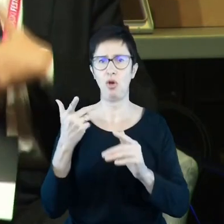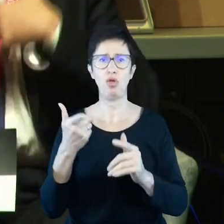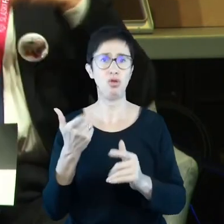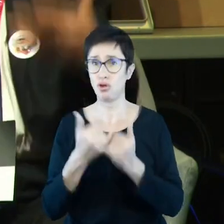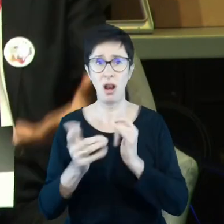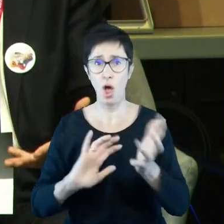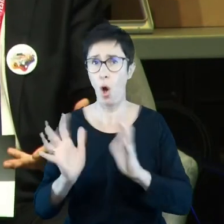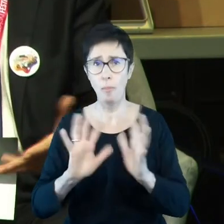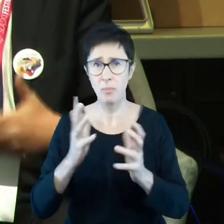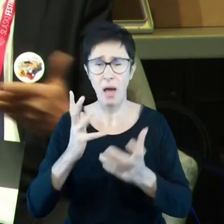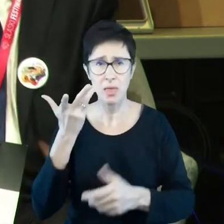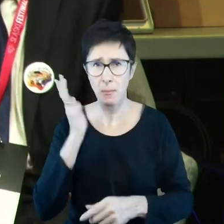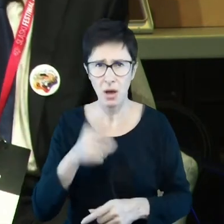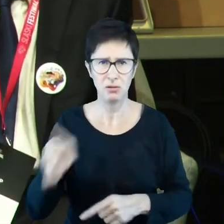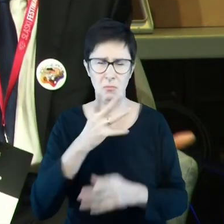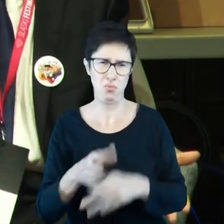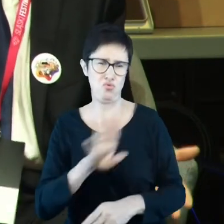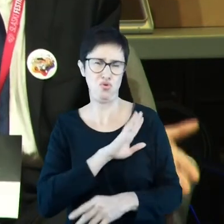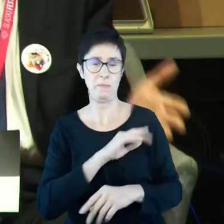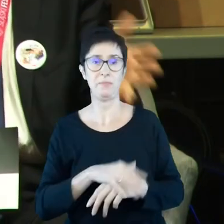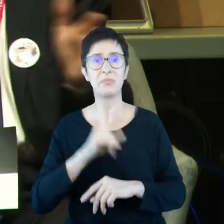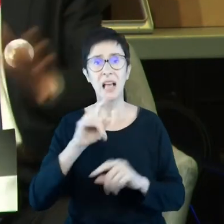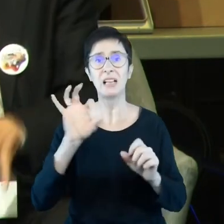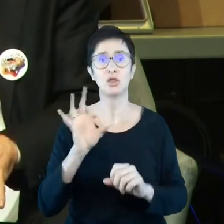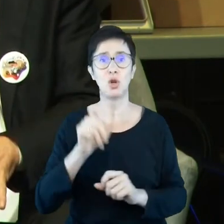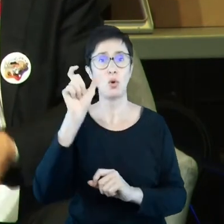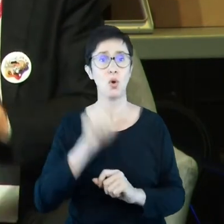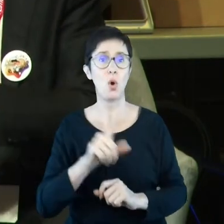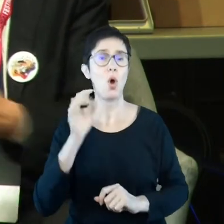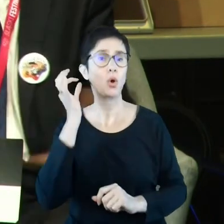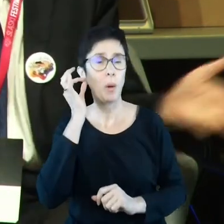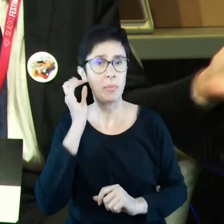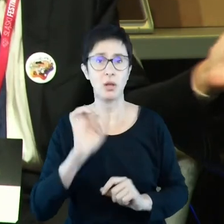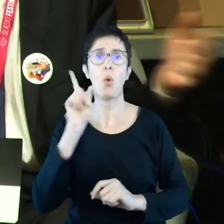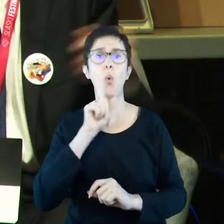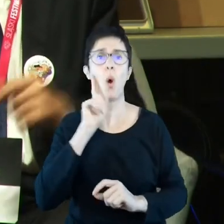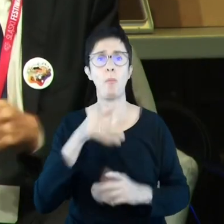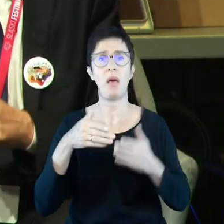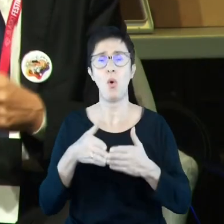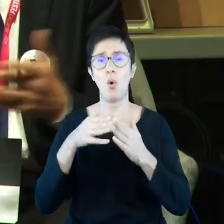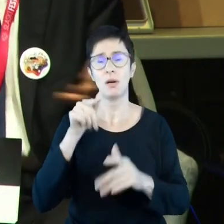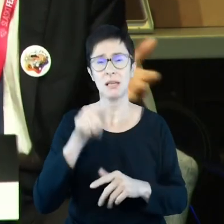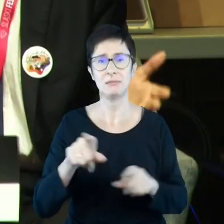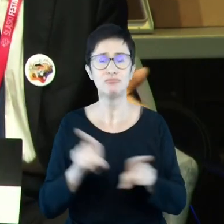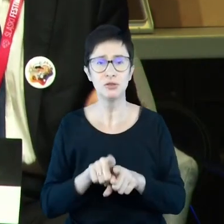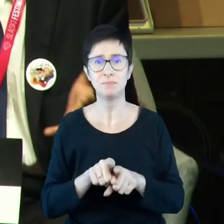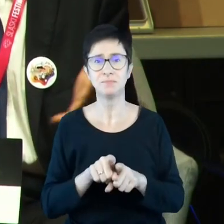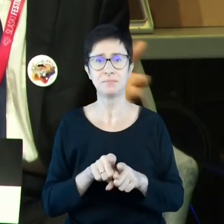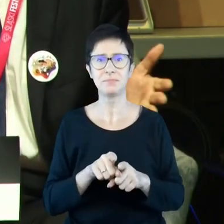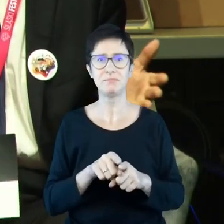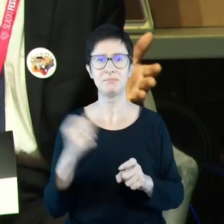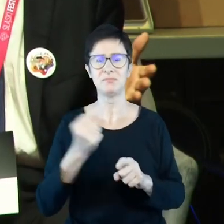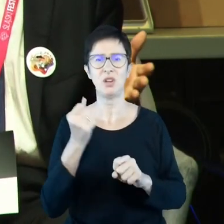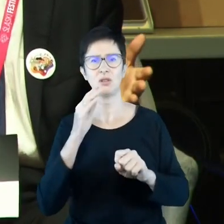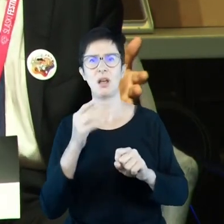Ale w to wszystko wchodzi jeszcze postać kobiety, wchodzi jeszcze postać chłopca okrętowego, który też tradycyjnie przecież pomijany jest w tych wszystkich